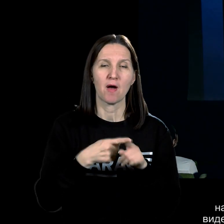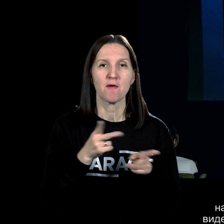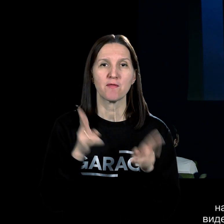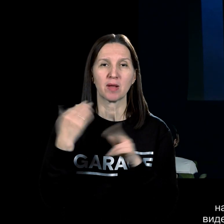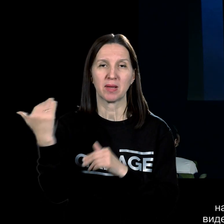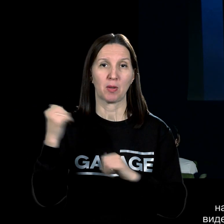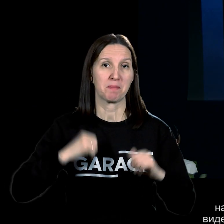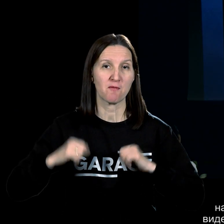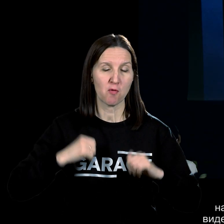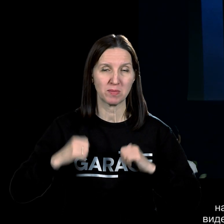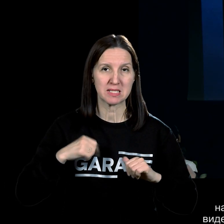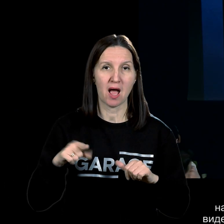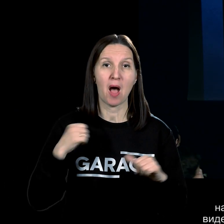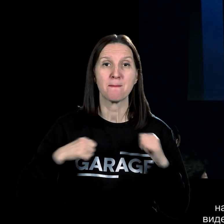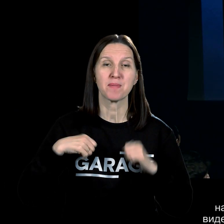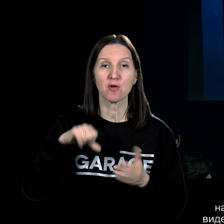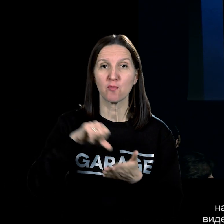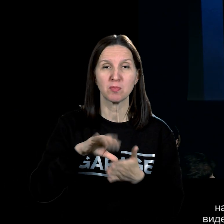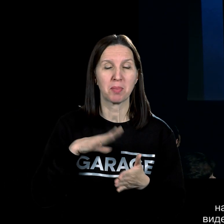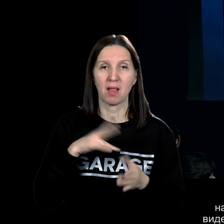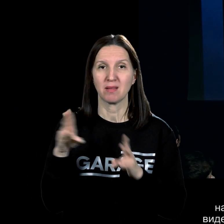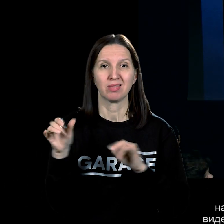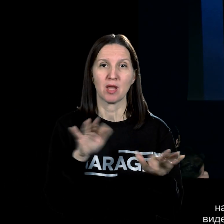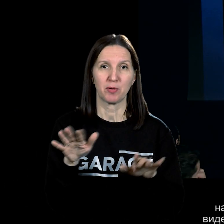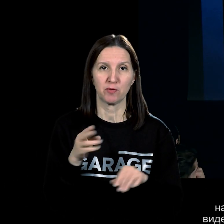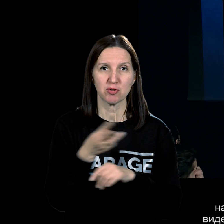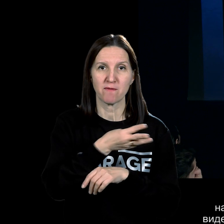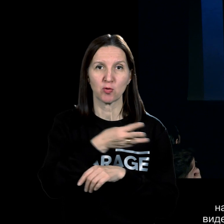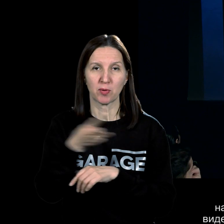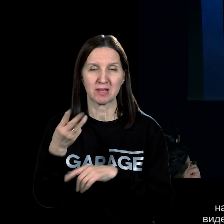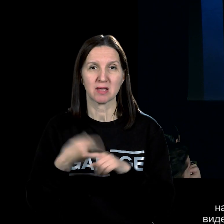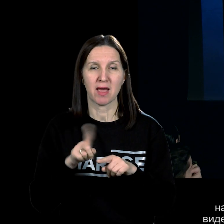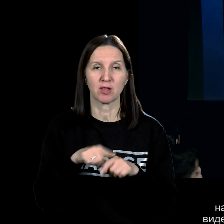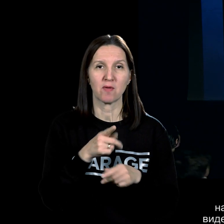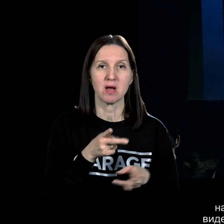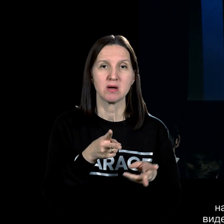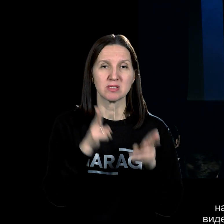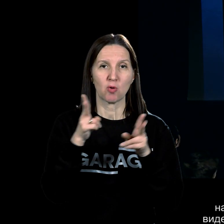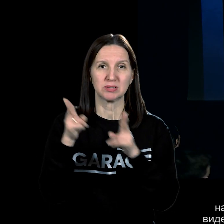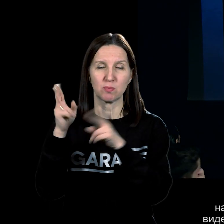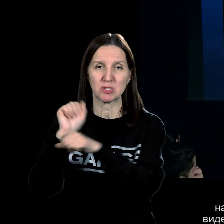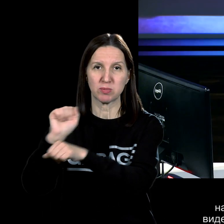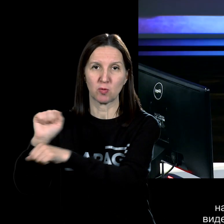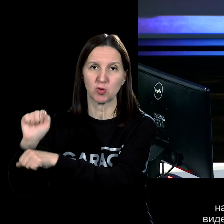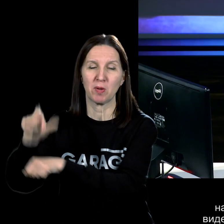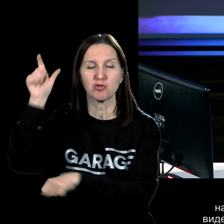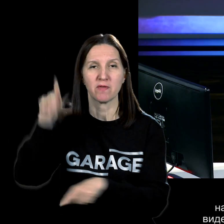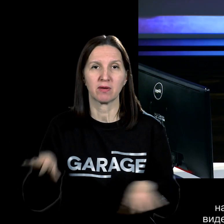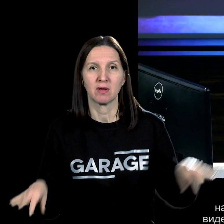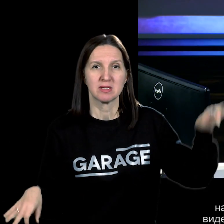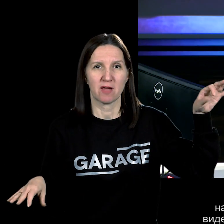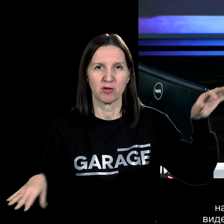фрагмент перформанса, в котором была неподвижная видеопроекция вот этого стоп-кадра человека, зависшего